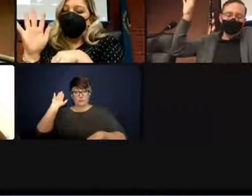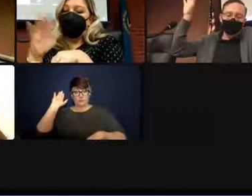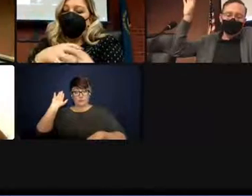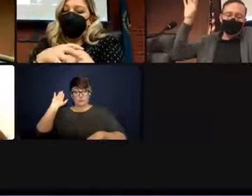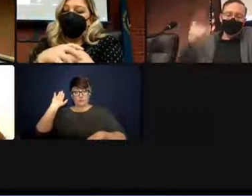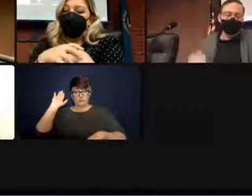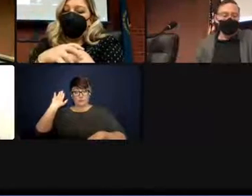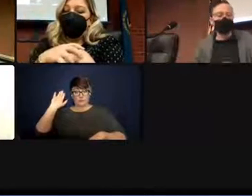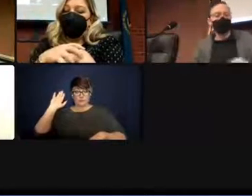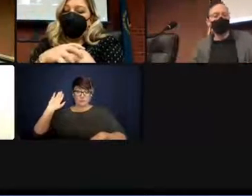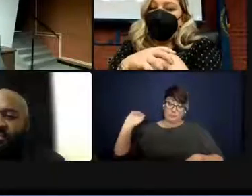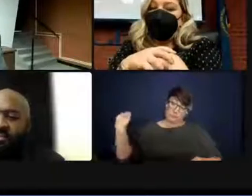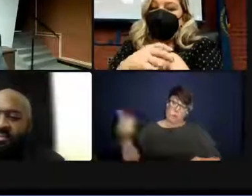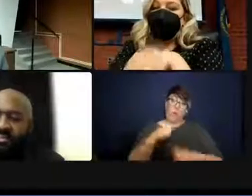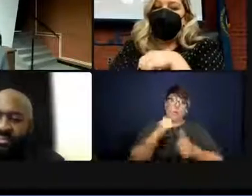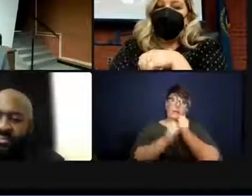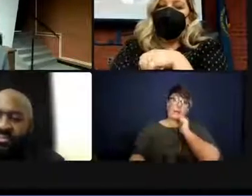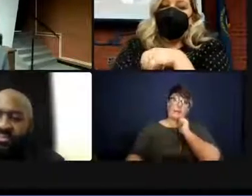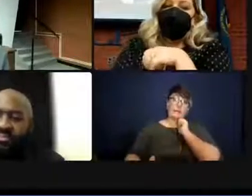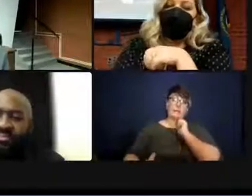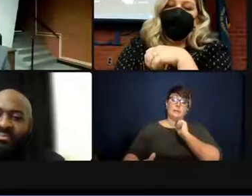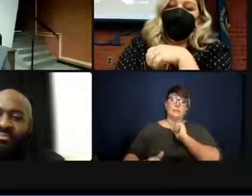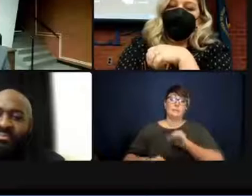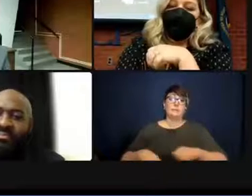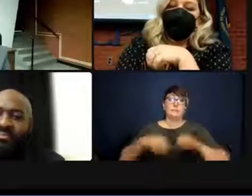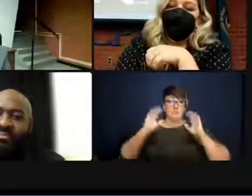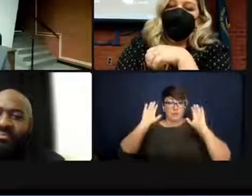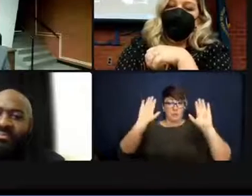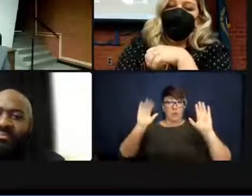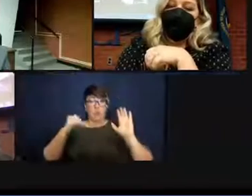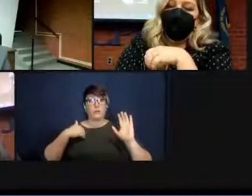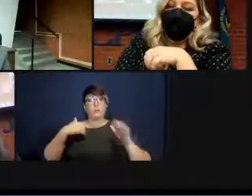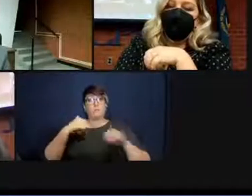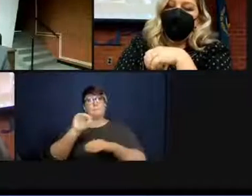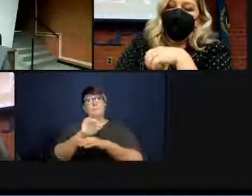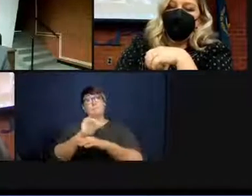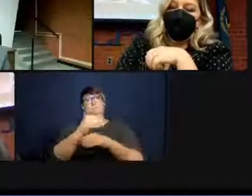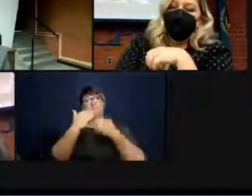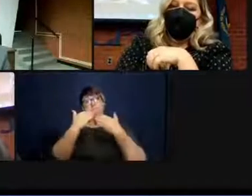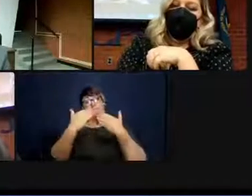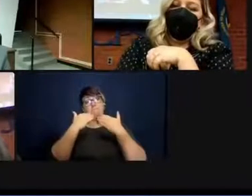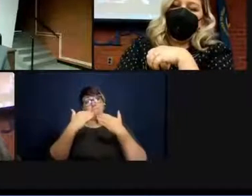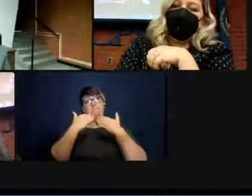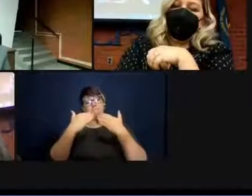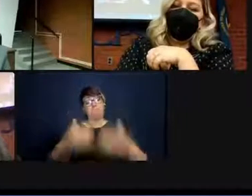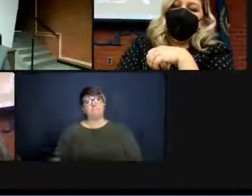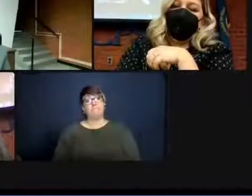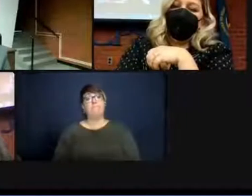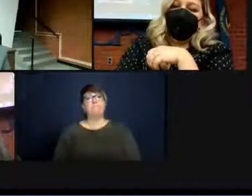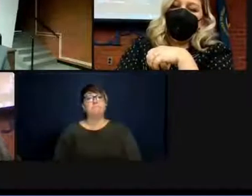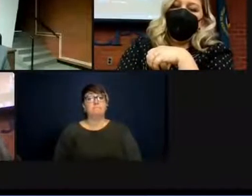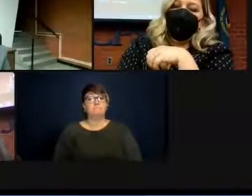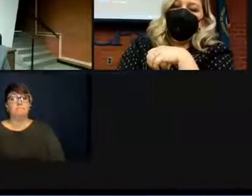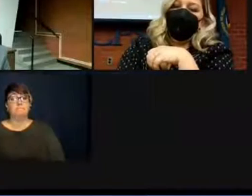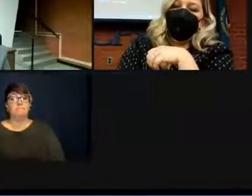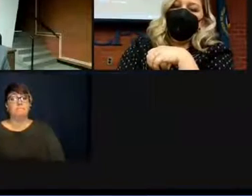هذا المقترح. نعم استمتعوا بأمسيتكم وشكرا جزيلا لكم.